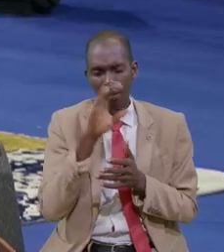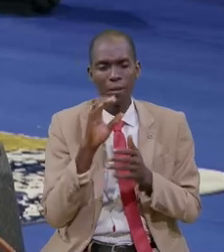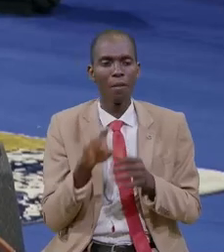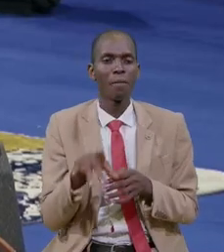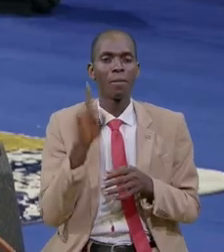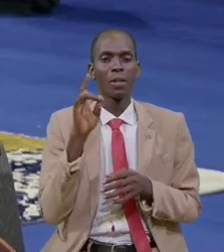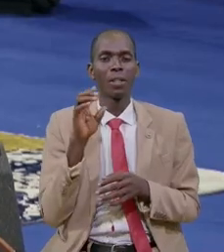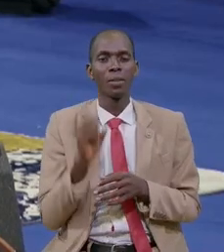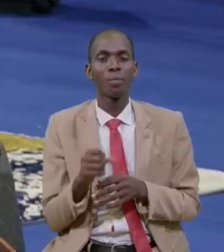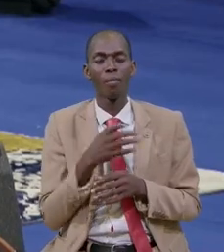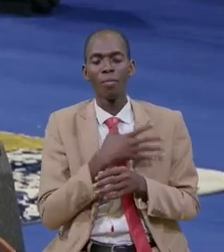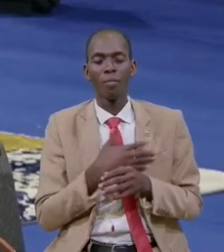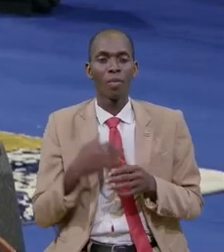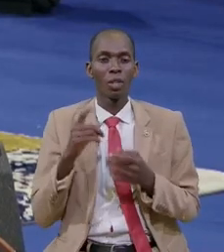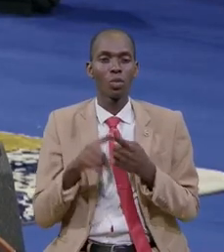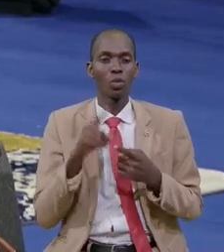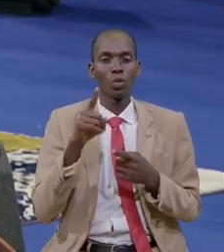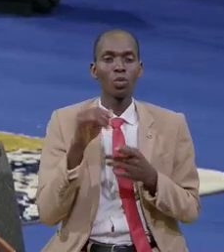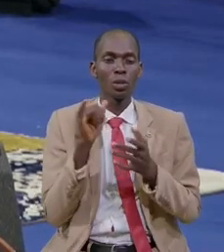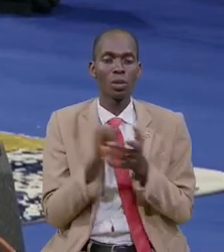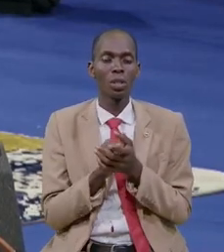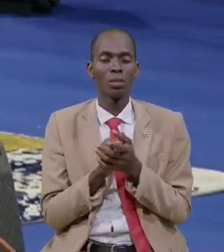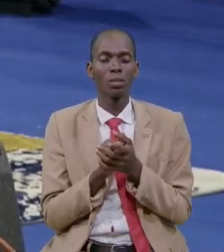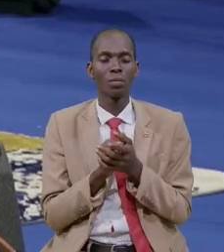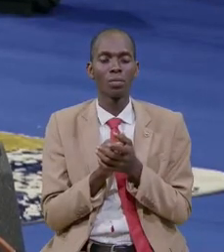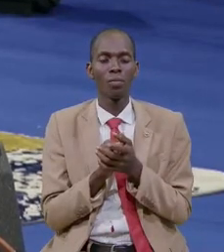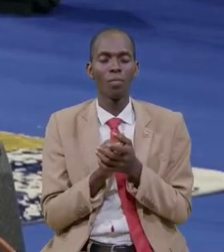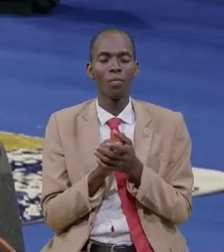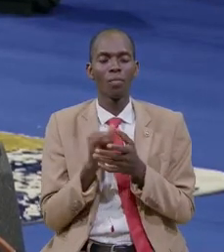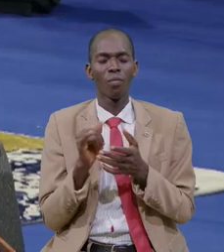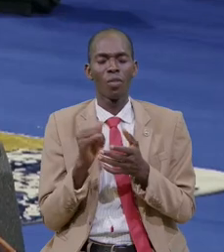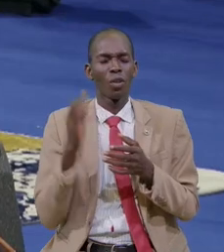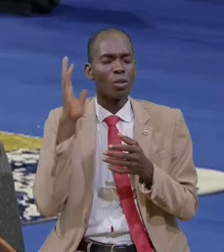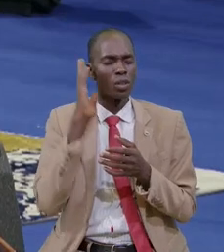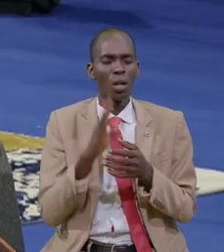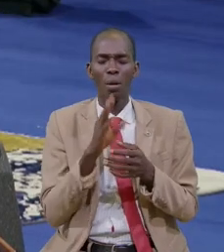trouve. Et l'on ouvre à celui qui frappe. »